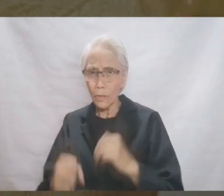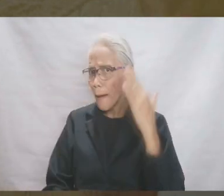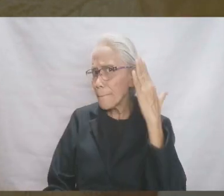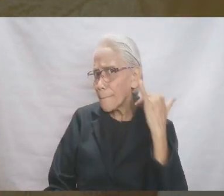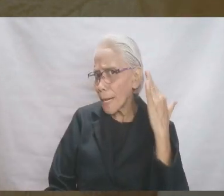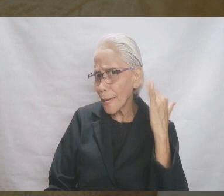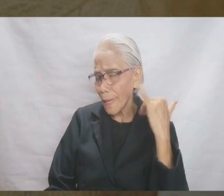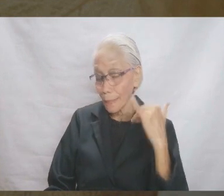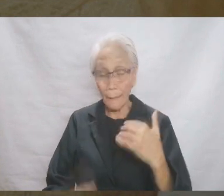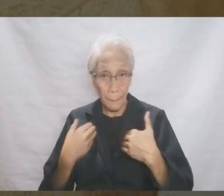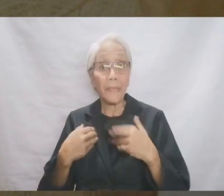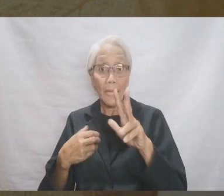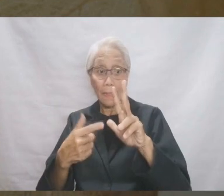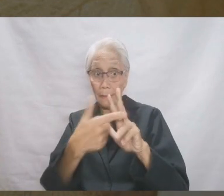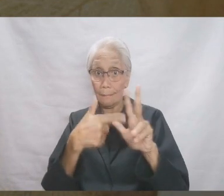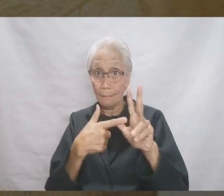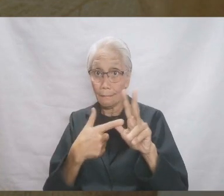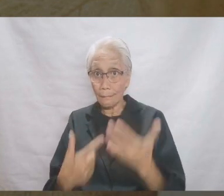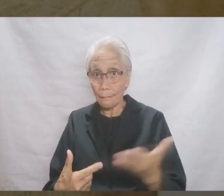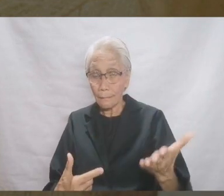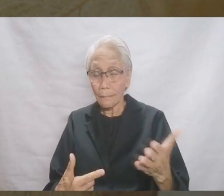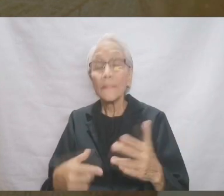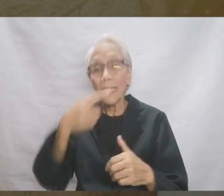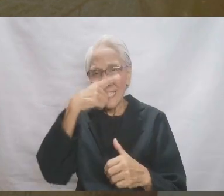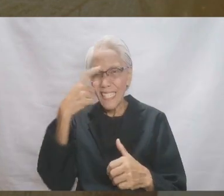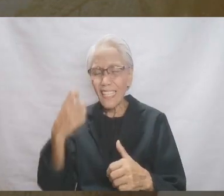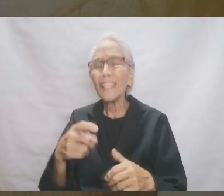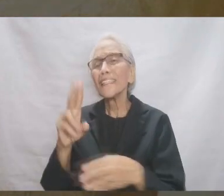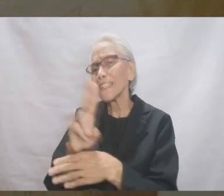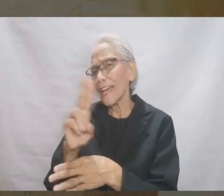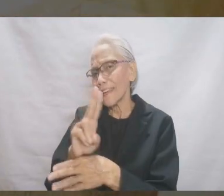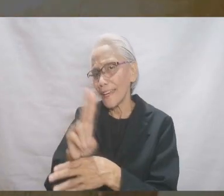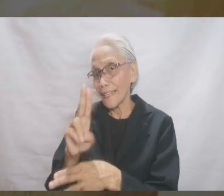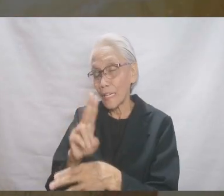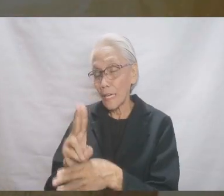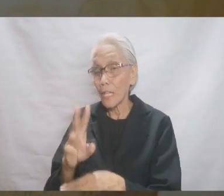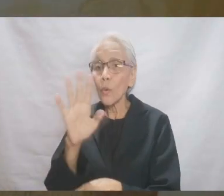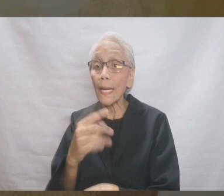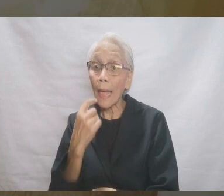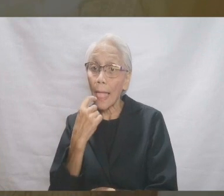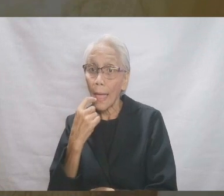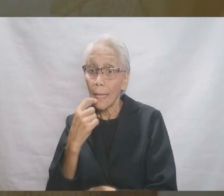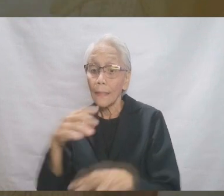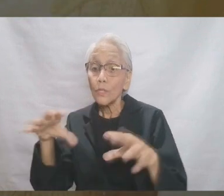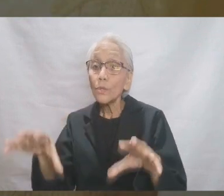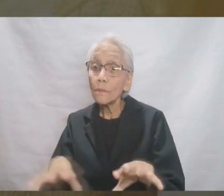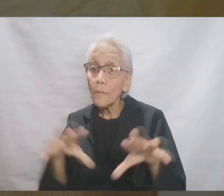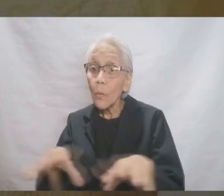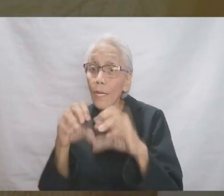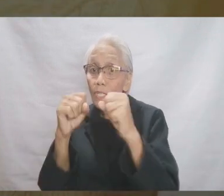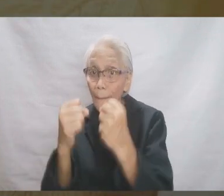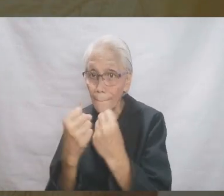sound. Bakit daw? Tatlong bagay siguro. Una, kasi sinanay na nila ang dila nila during